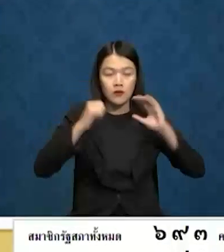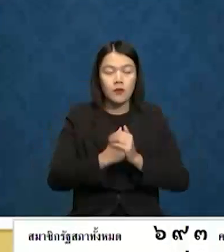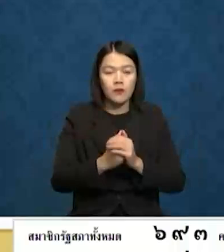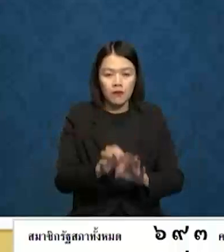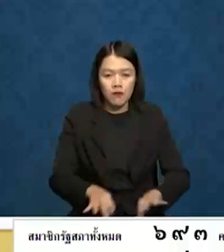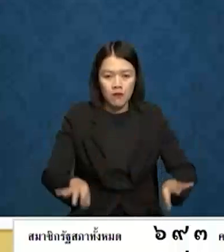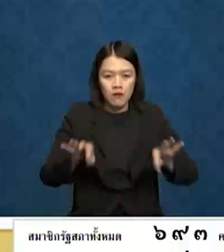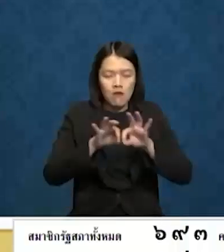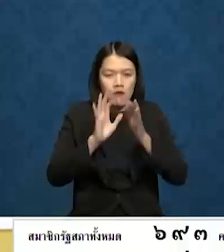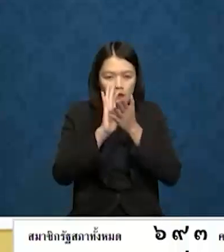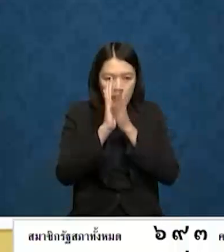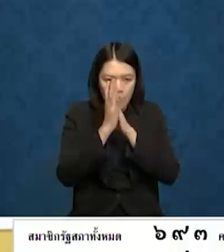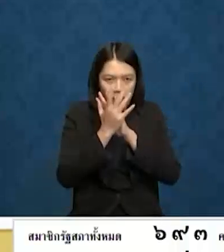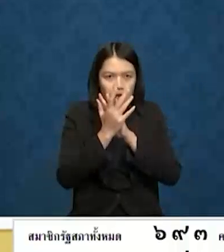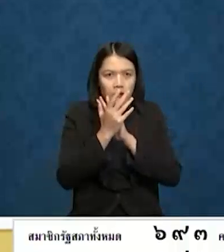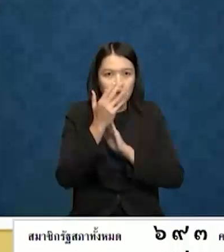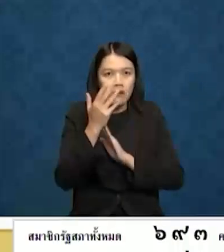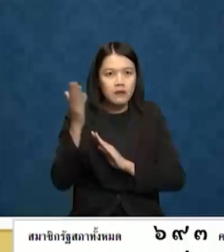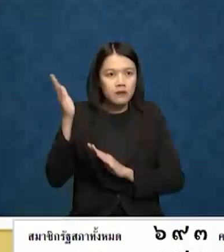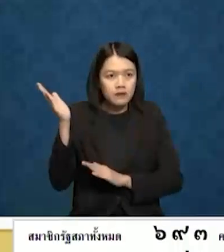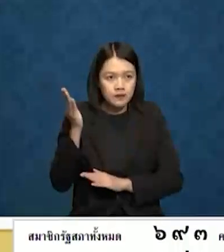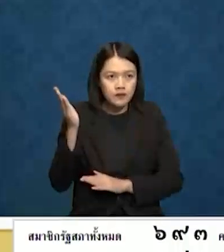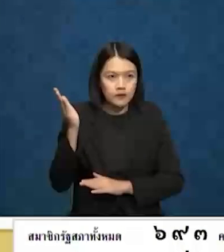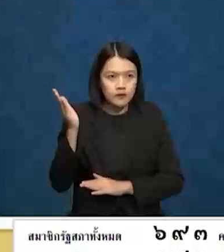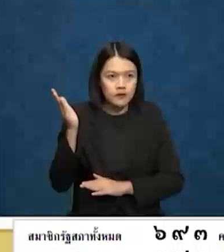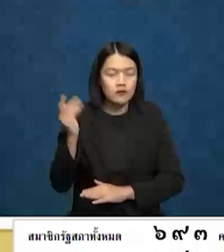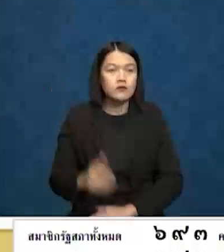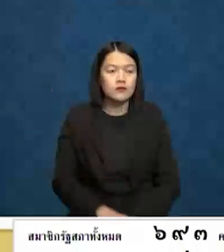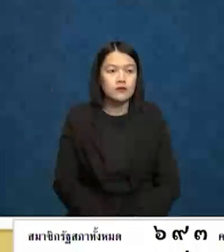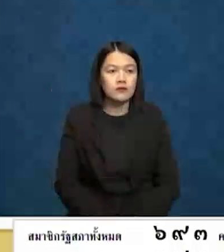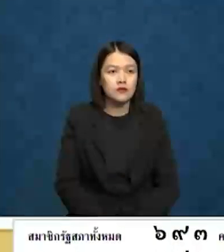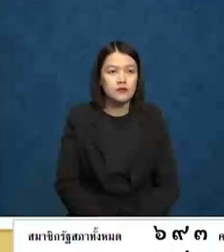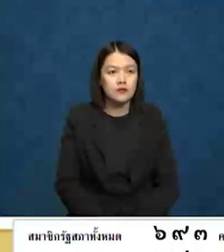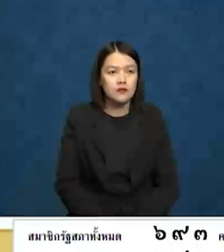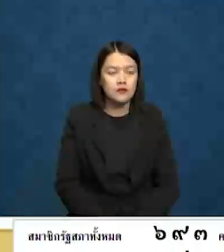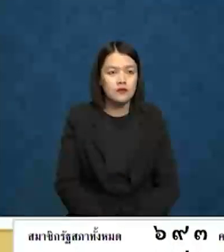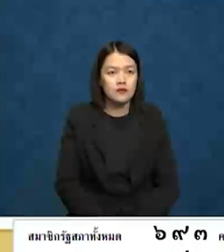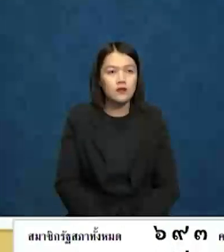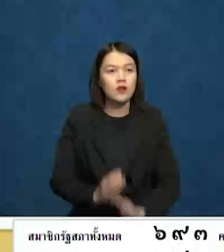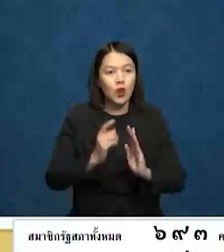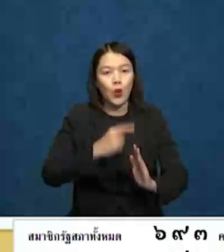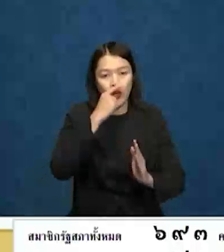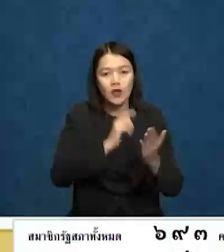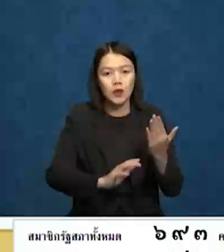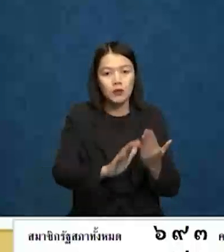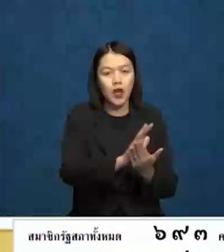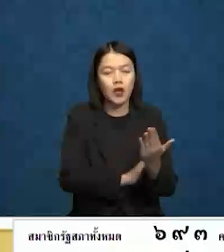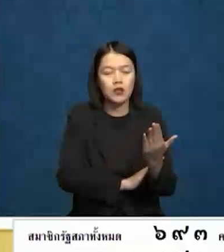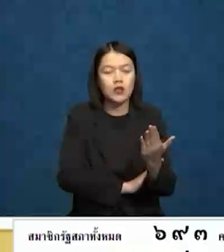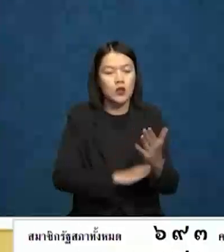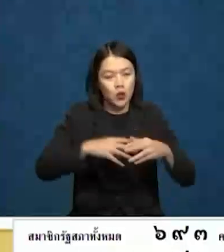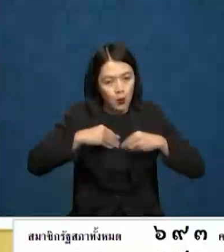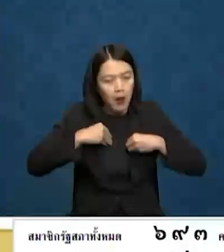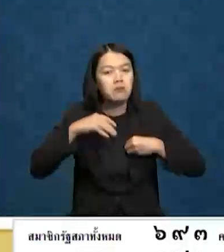ำเป็นจะต้องพลิกฟื้นนะครับขออนุญาตเปิดภาพไว้หน้าต่อไปนะครับความเชื่อมั่นของคนไทยทั้งชาตินะครับทำอย่